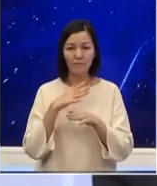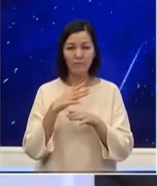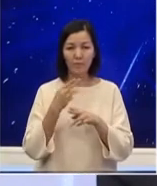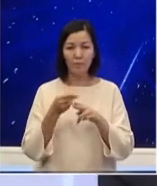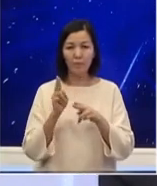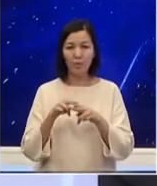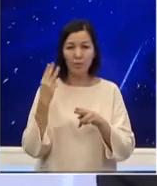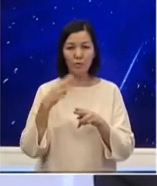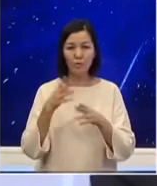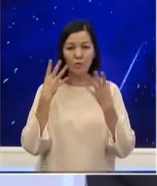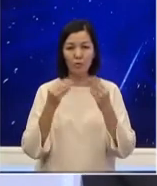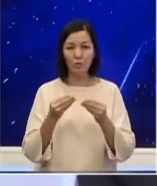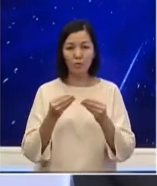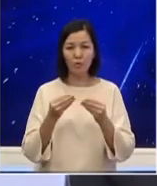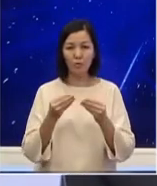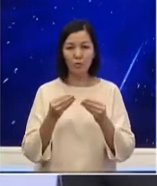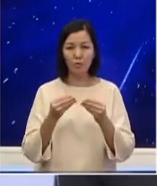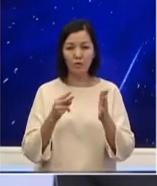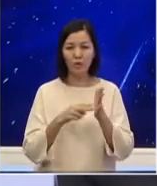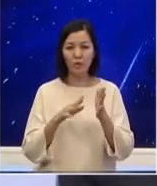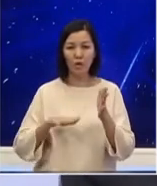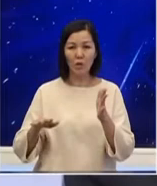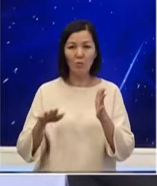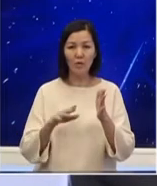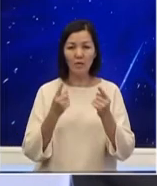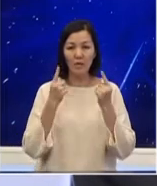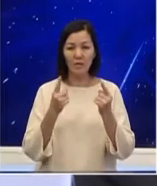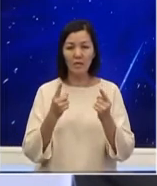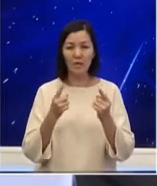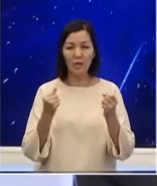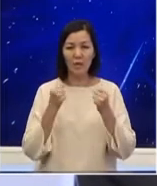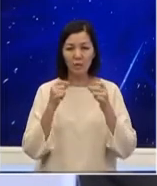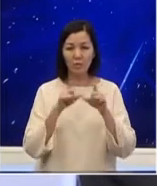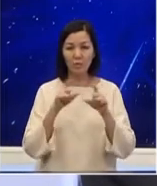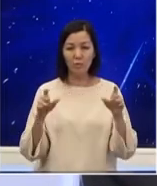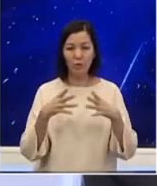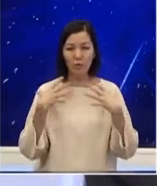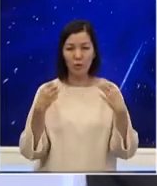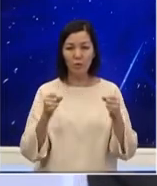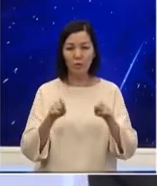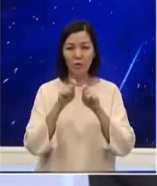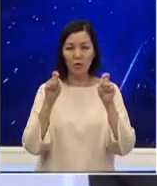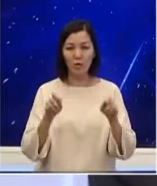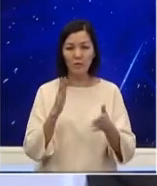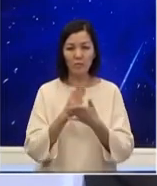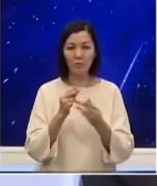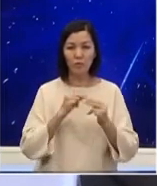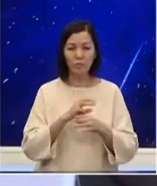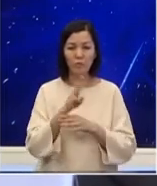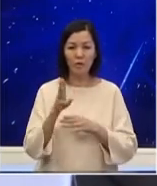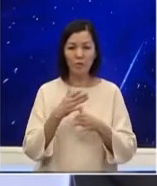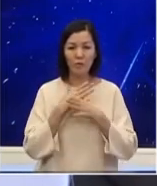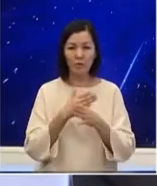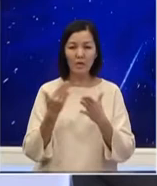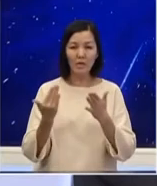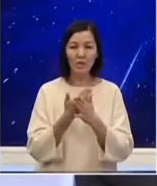осы 30 күннің ішінде 7 ауданда ірі спорт сауықтырындыру орталықтары ашылады. Жұмыспен қамту аясында, жаңа